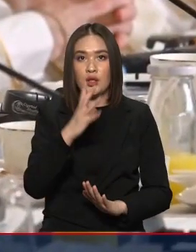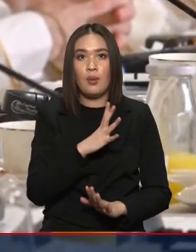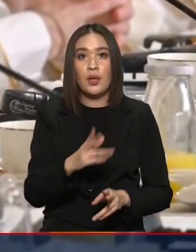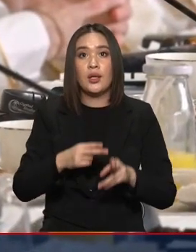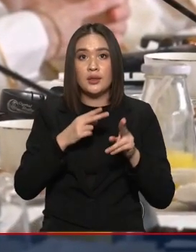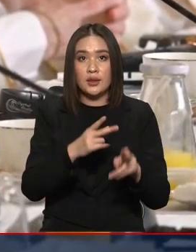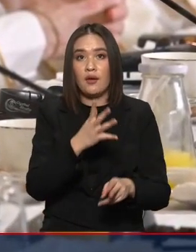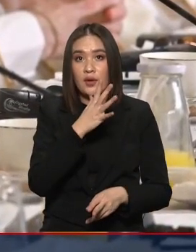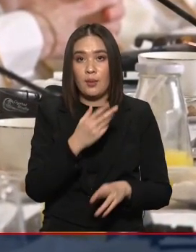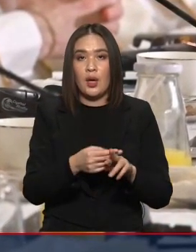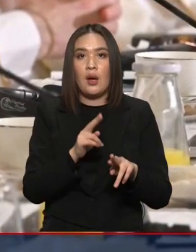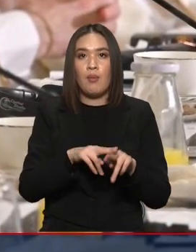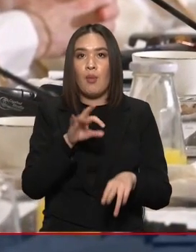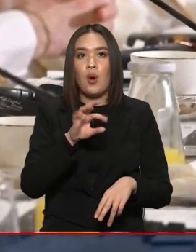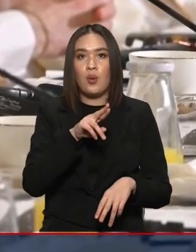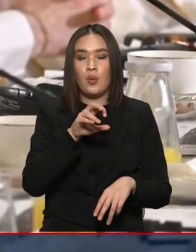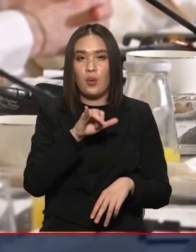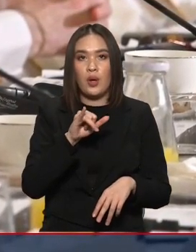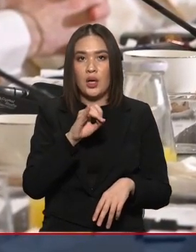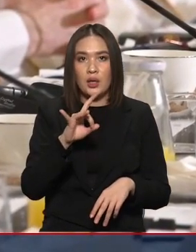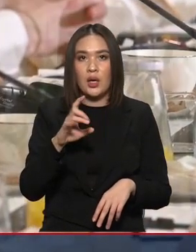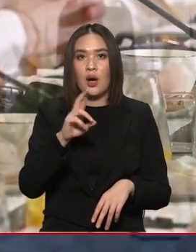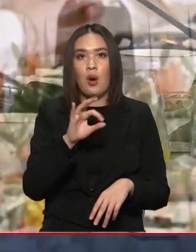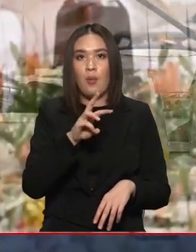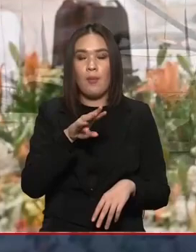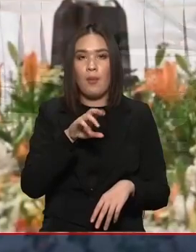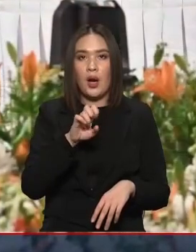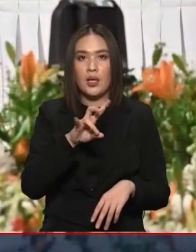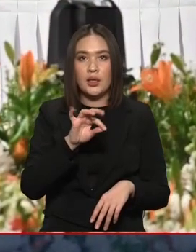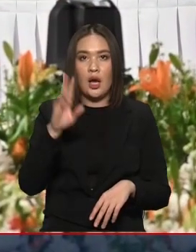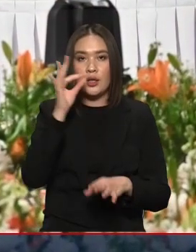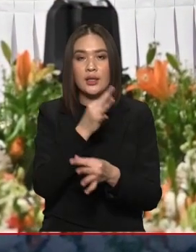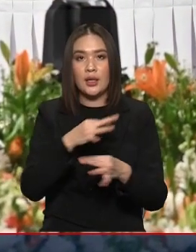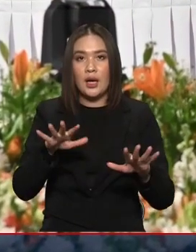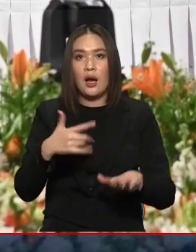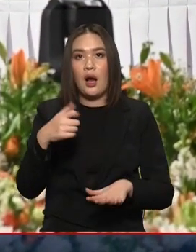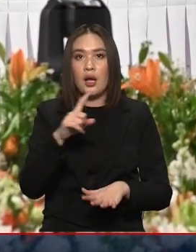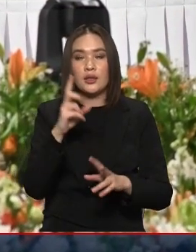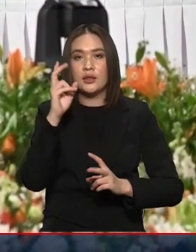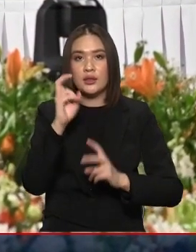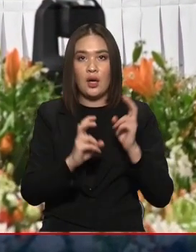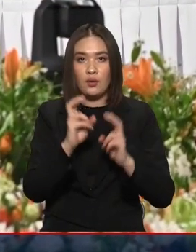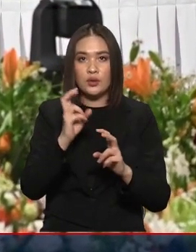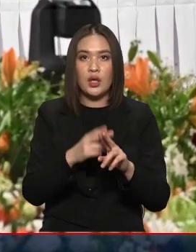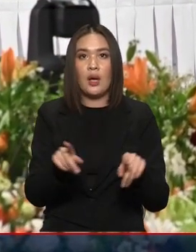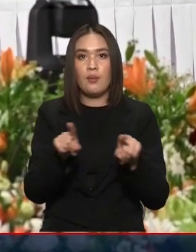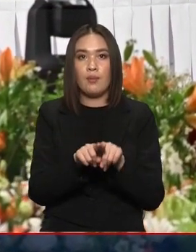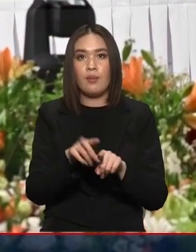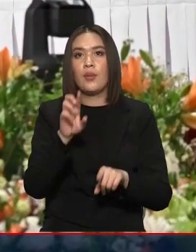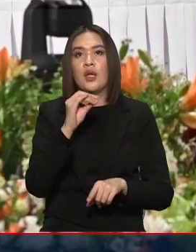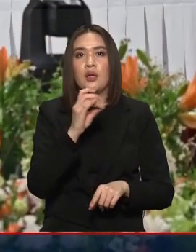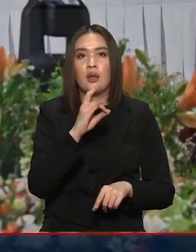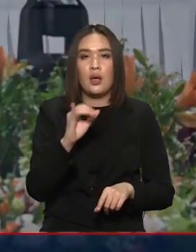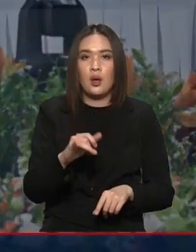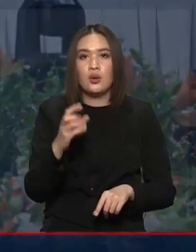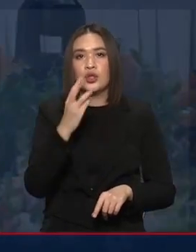аясында Power International Holding компаниясы мен Қашаған кен орнында газ өңдеу зауыттарының, сондай-ақ Бейнеу, Бозой,